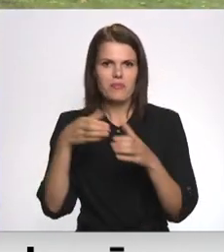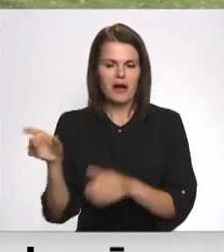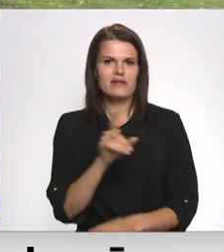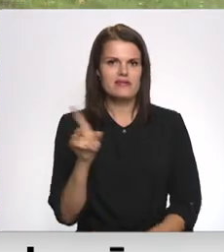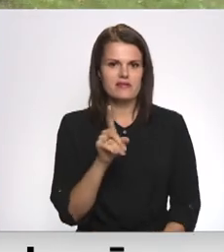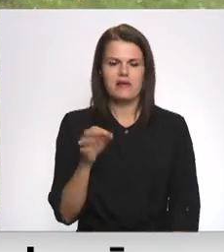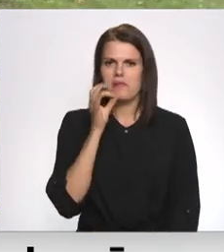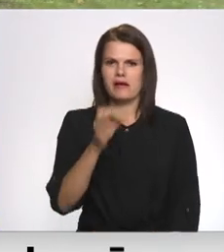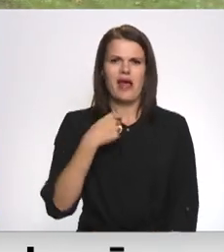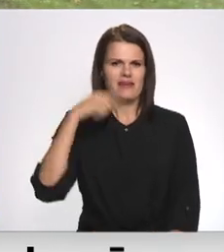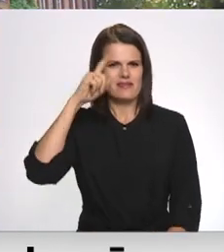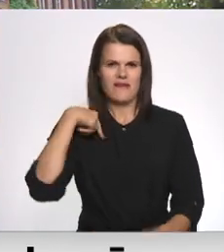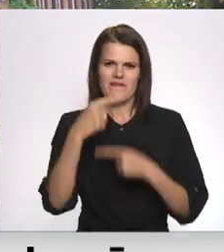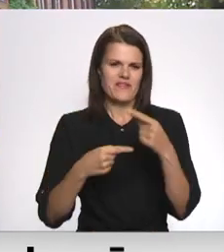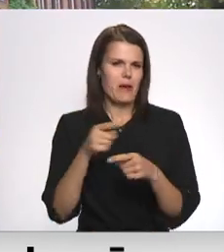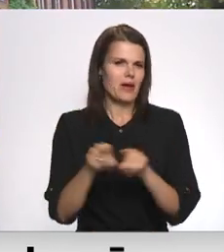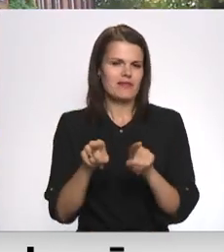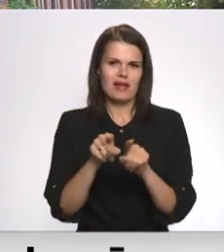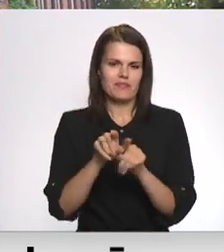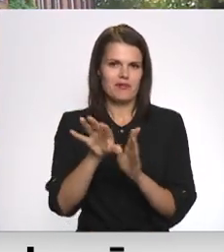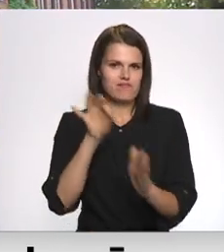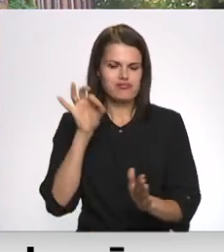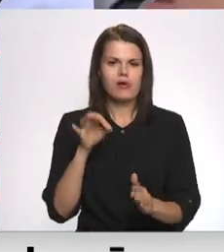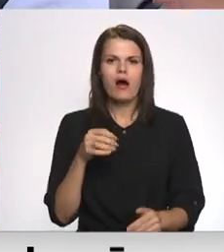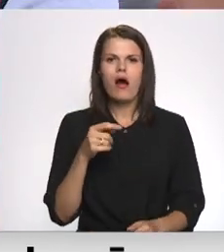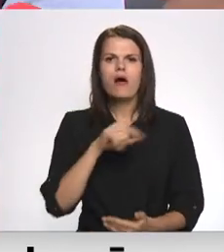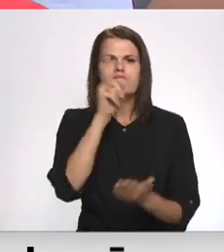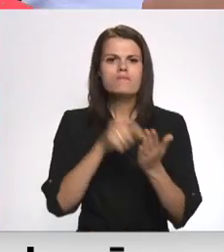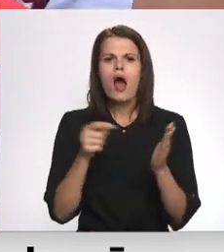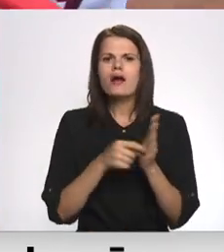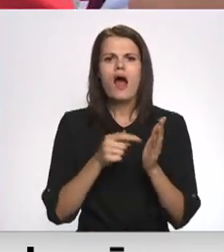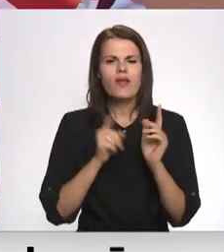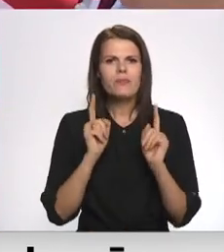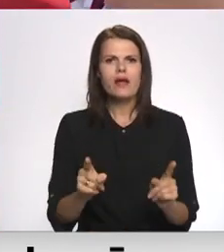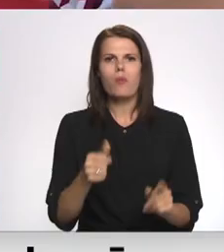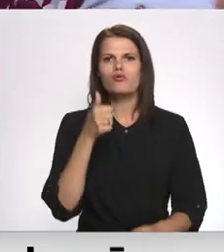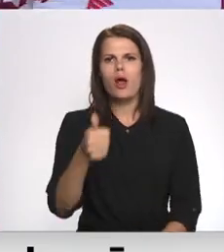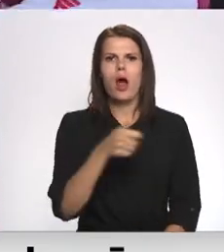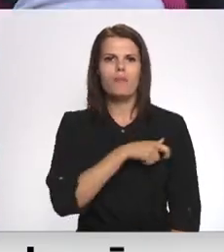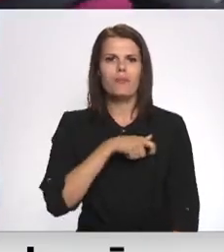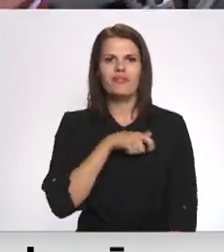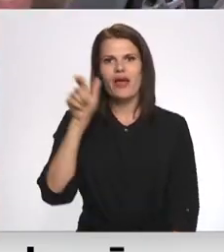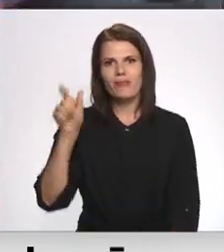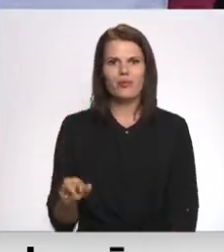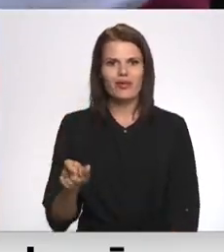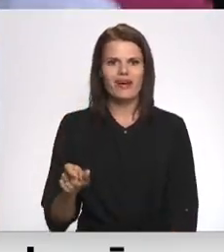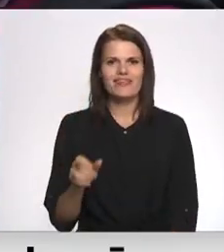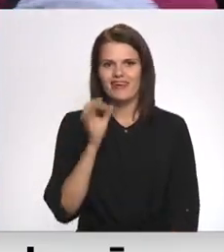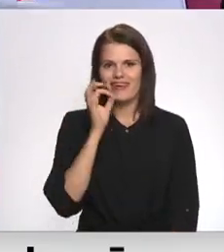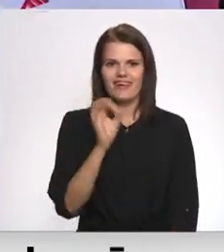par to partiju balsoju. Kādam būtu jābūt labam deputātam? Ko jūs sagaidat tagad tālāk? Vot tas ir